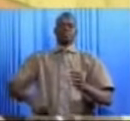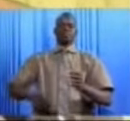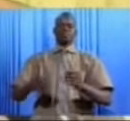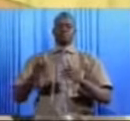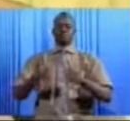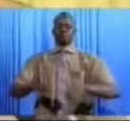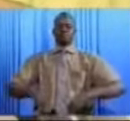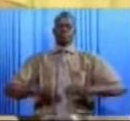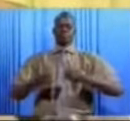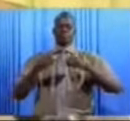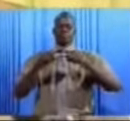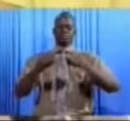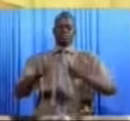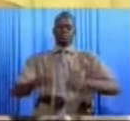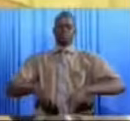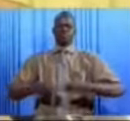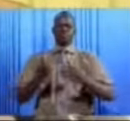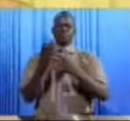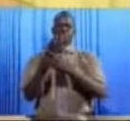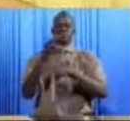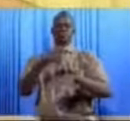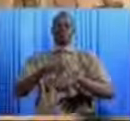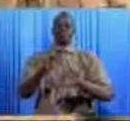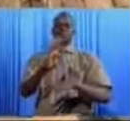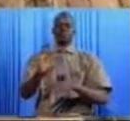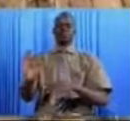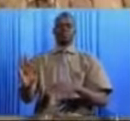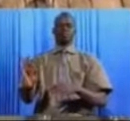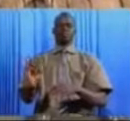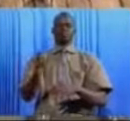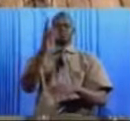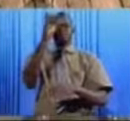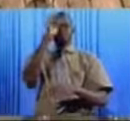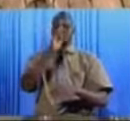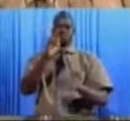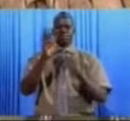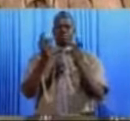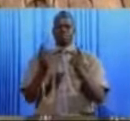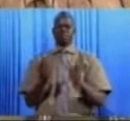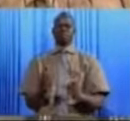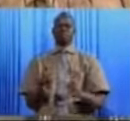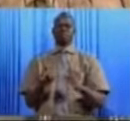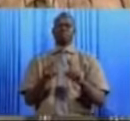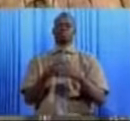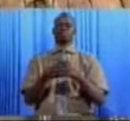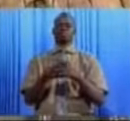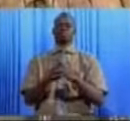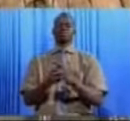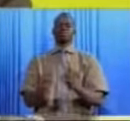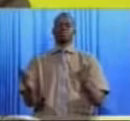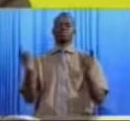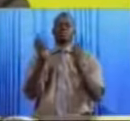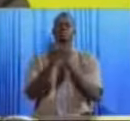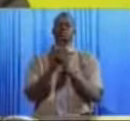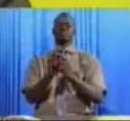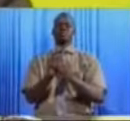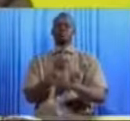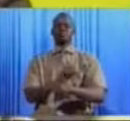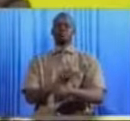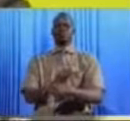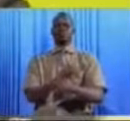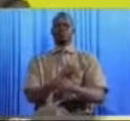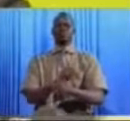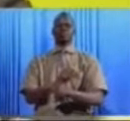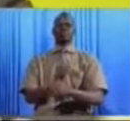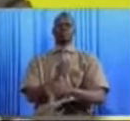continuer de s'entraîner gérer leurs finances honoré de sa présence à l'ouverture d'une session est devenu une tradition qui